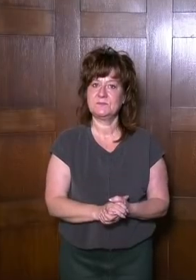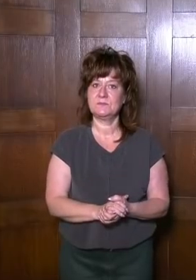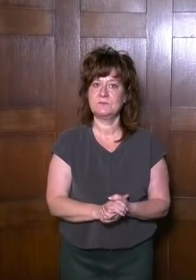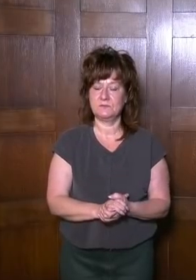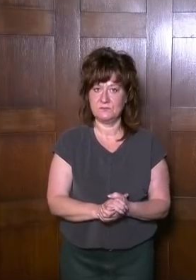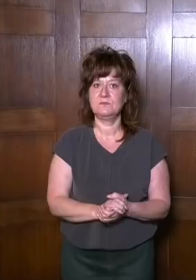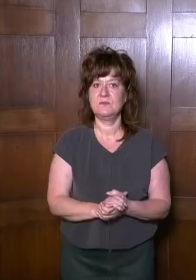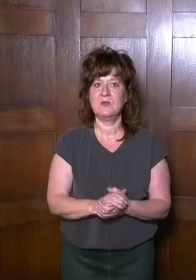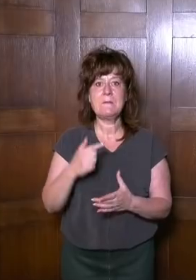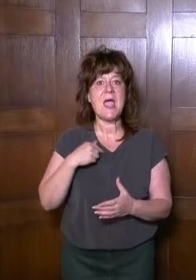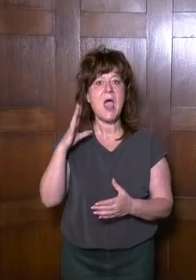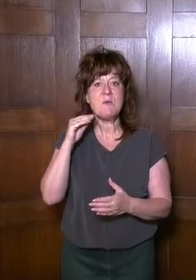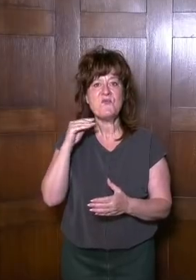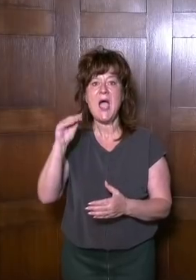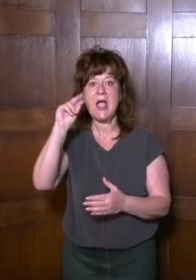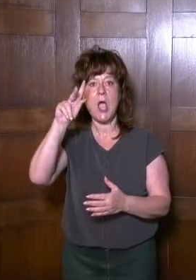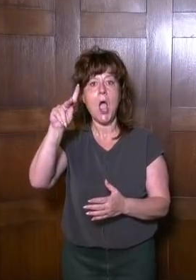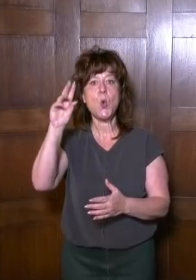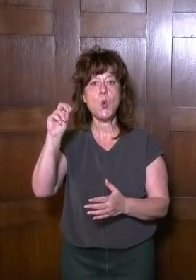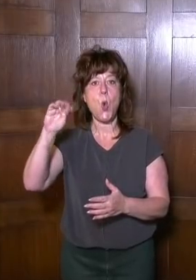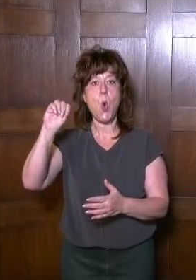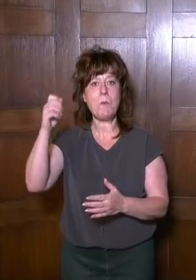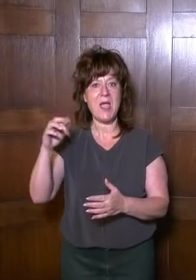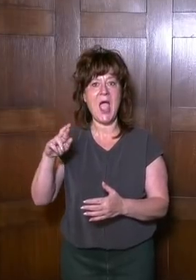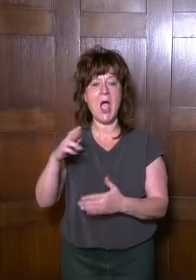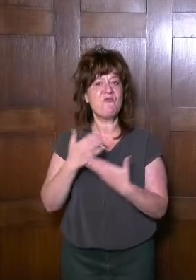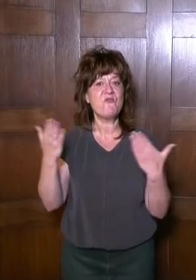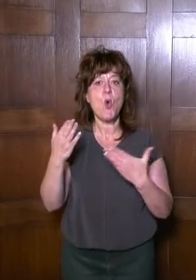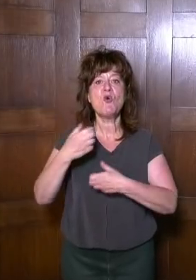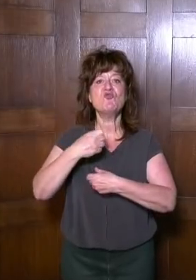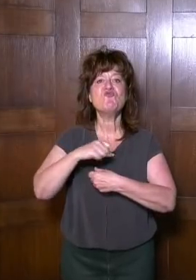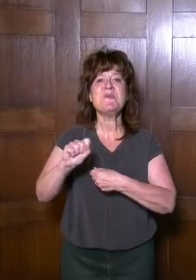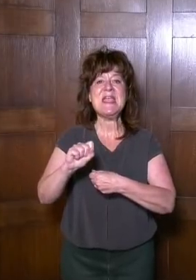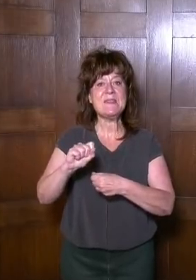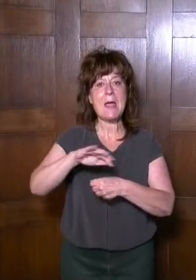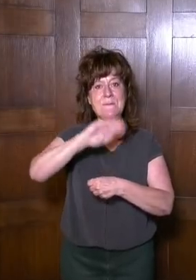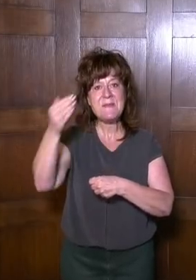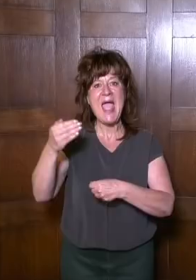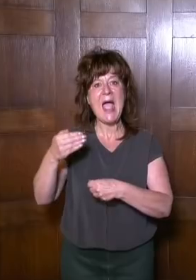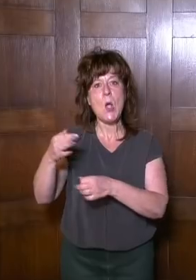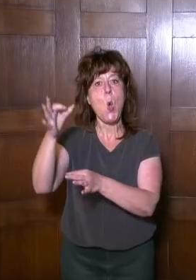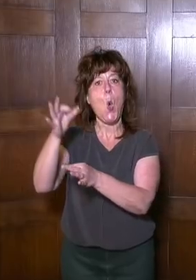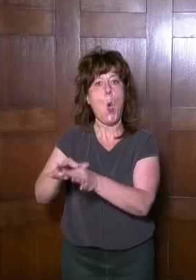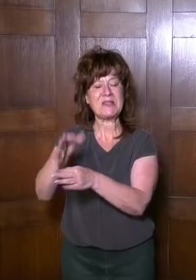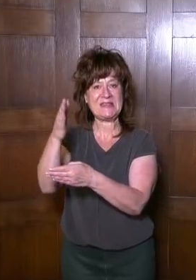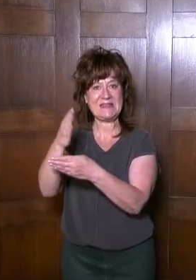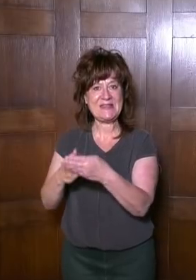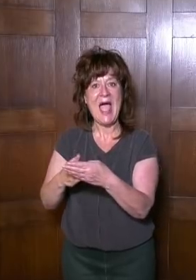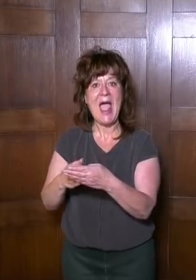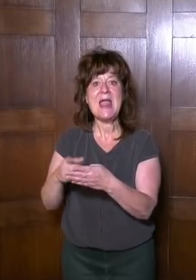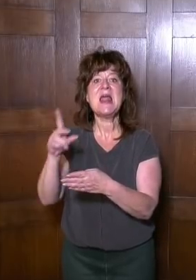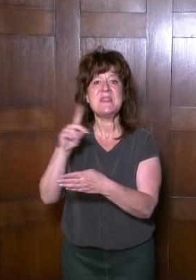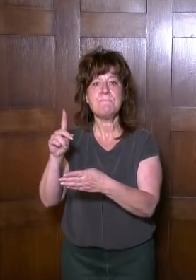Ja, mein Name ist Frank Kummer. Ich komme aus Schmiedeberg, also wir sind jetzt Ortsteil von Dippoldiswalde, also aus dem